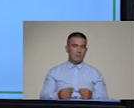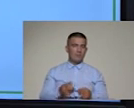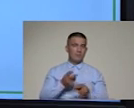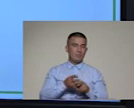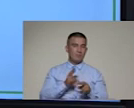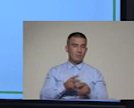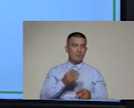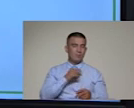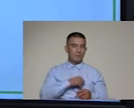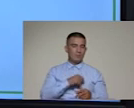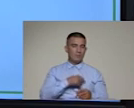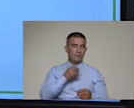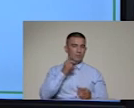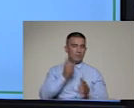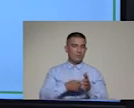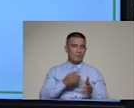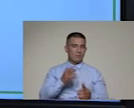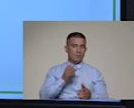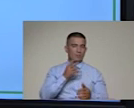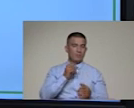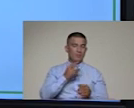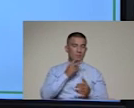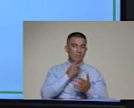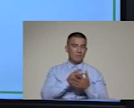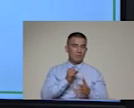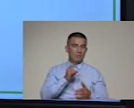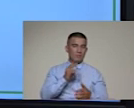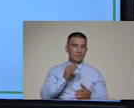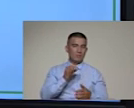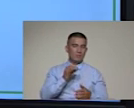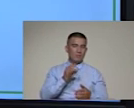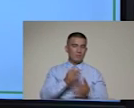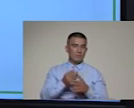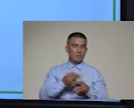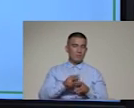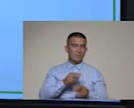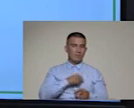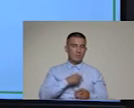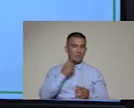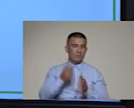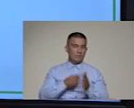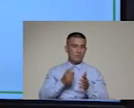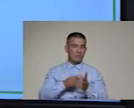oksidlar berilgan. Keling, bu amfoter oksidlarni ham yozib olamiz.